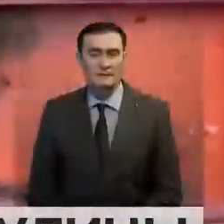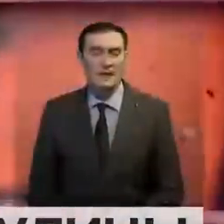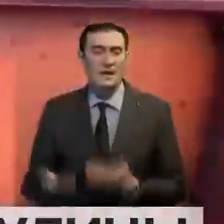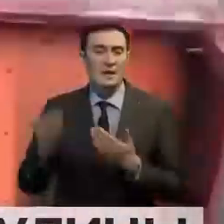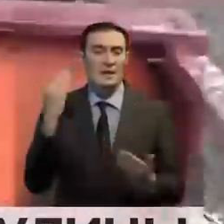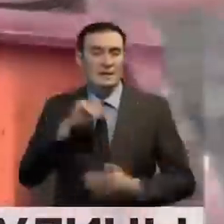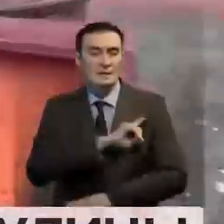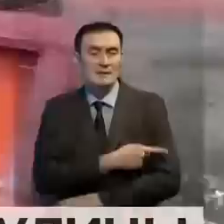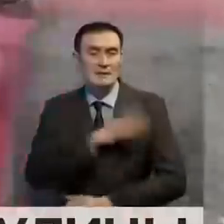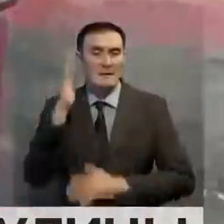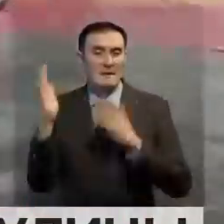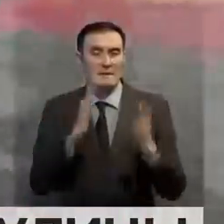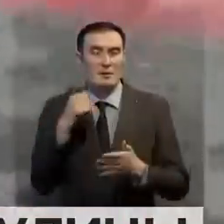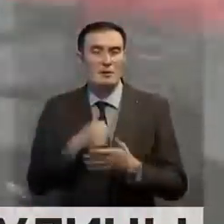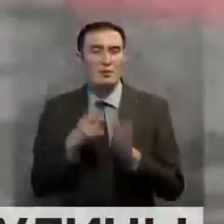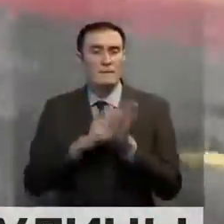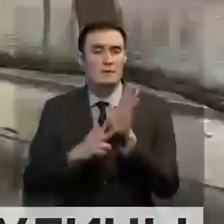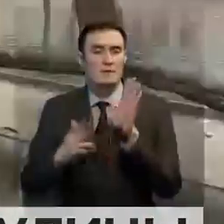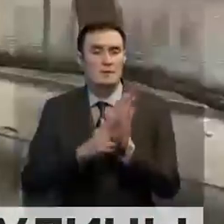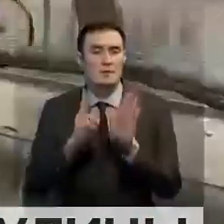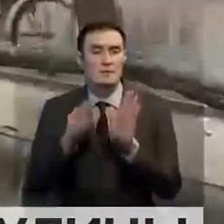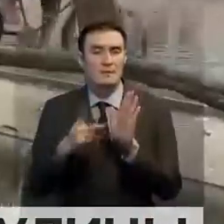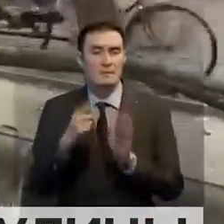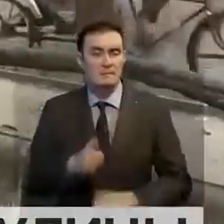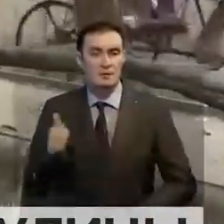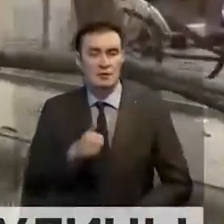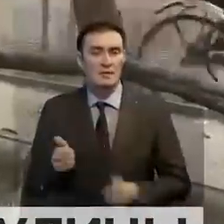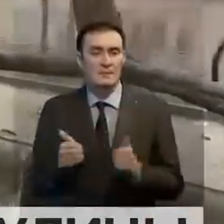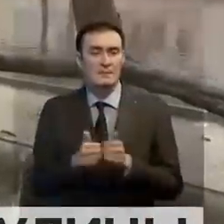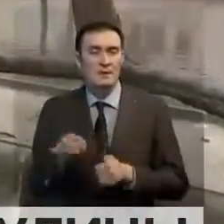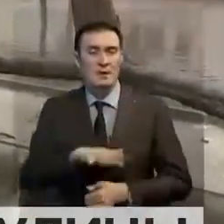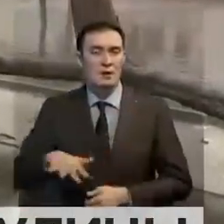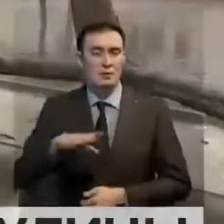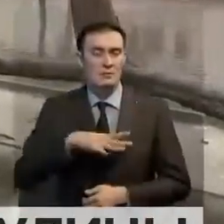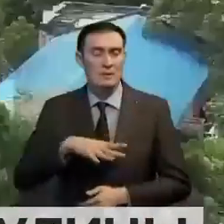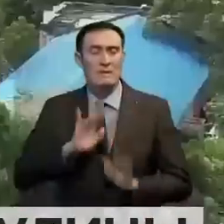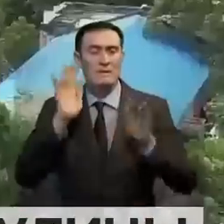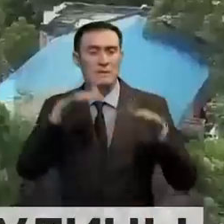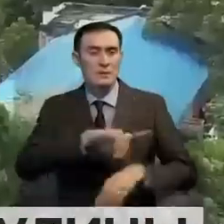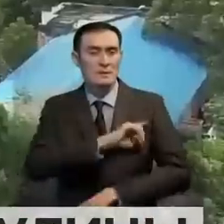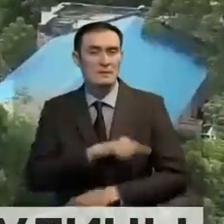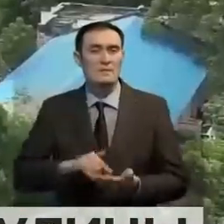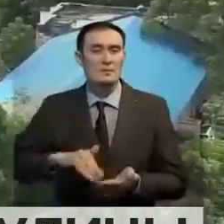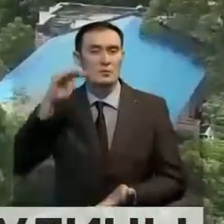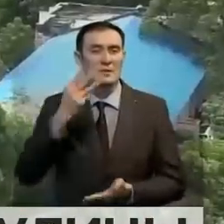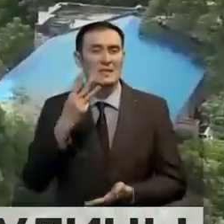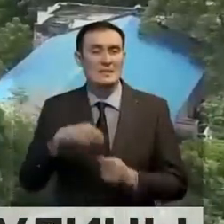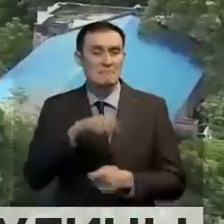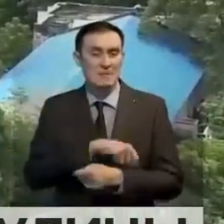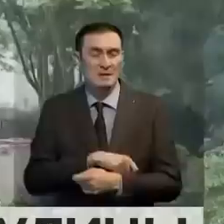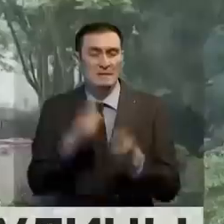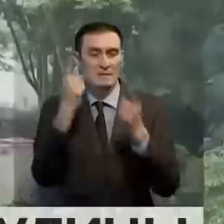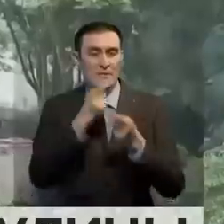Ранее порывы ветра достигали 88 километров в час. На прибрежные районы обрушились волны высотой около 3 метров. По